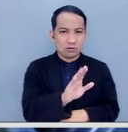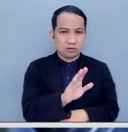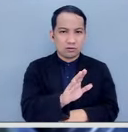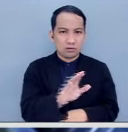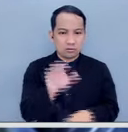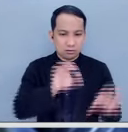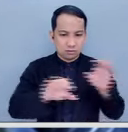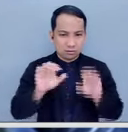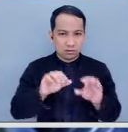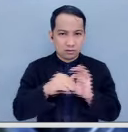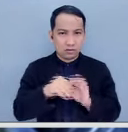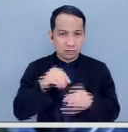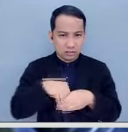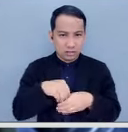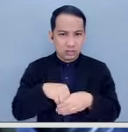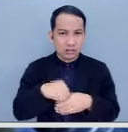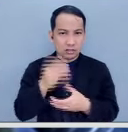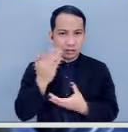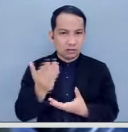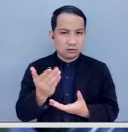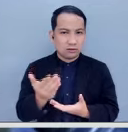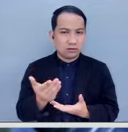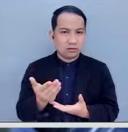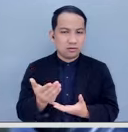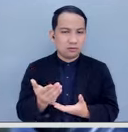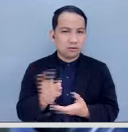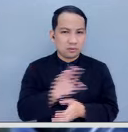nasa lalita mula